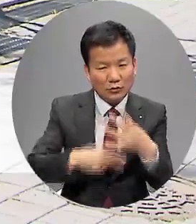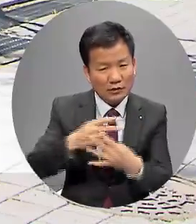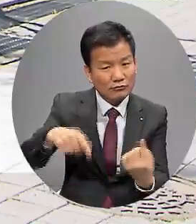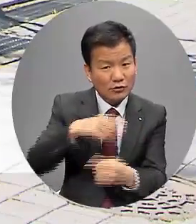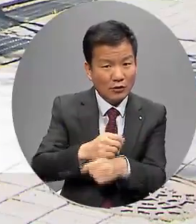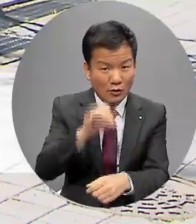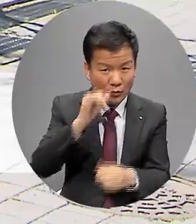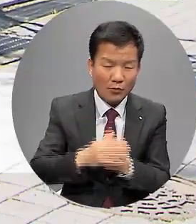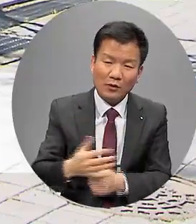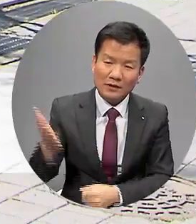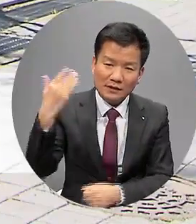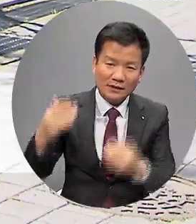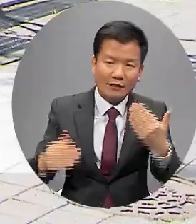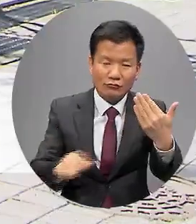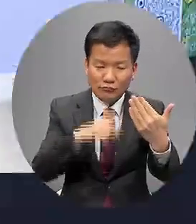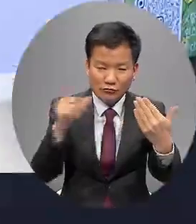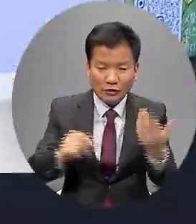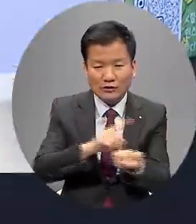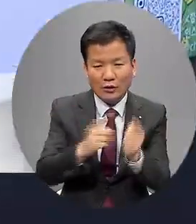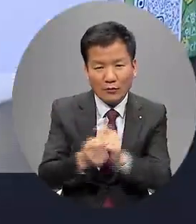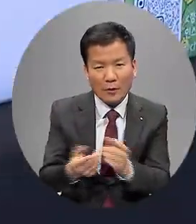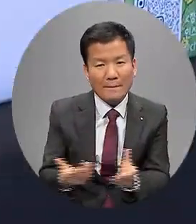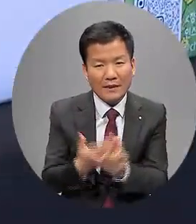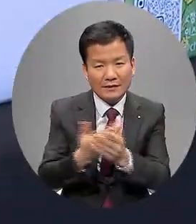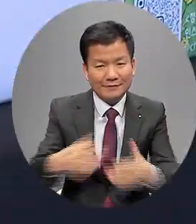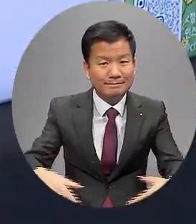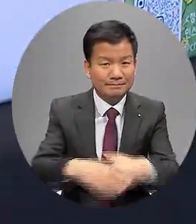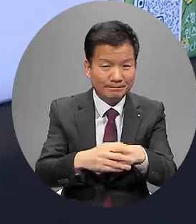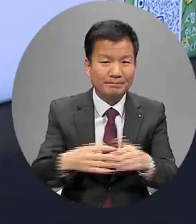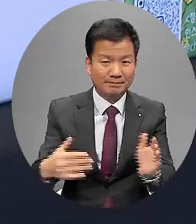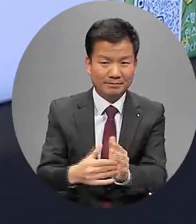왔고 지난달 상호발전 협약도